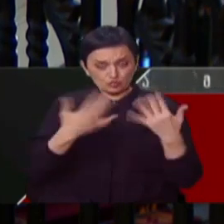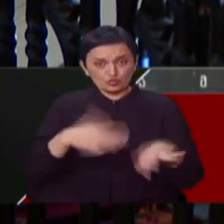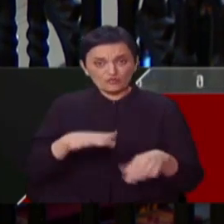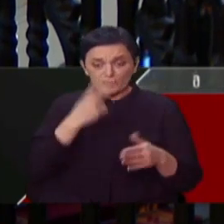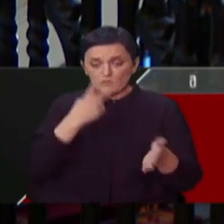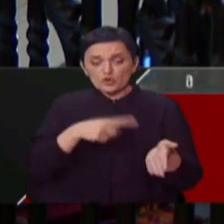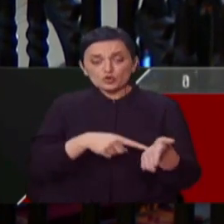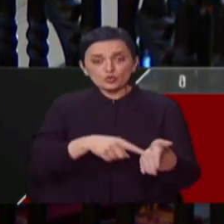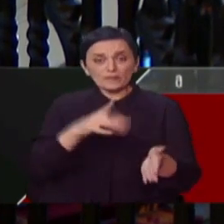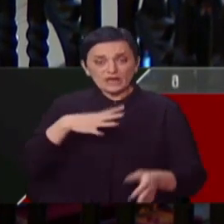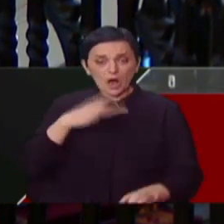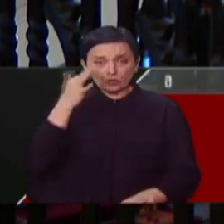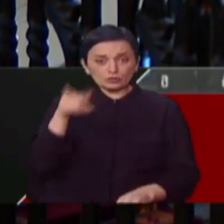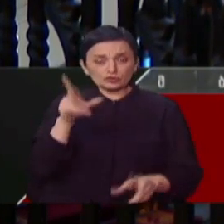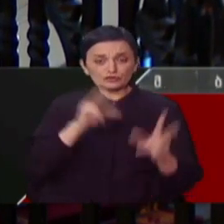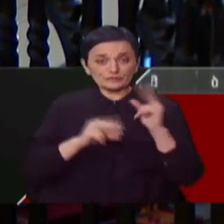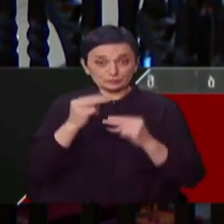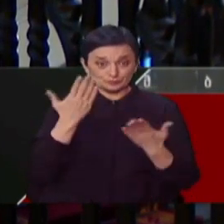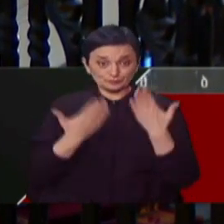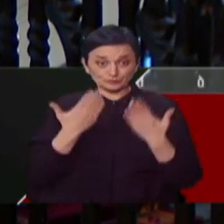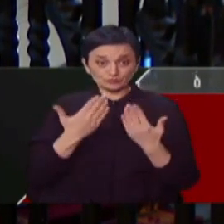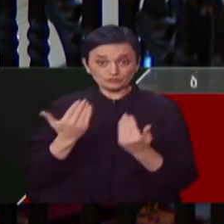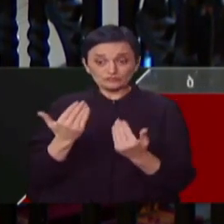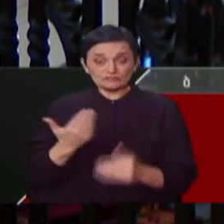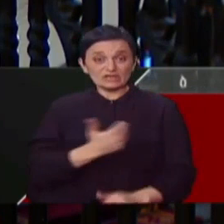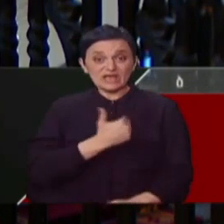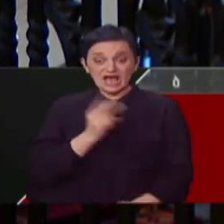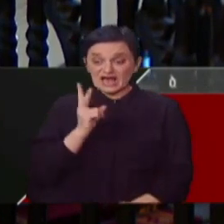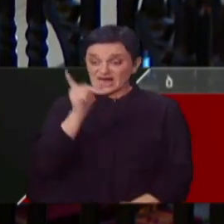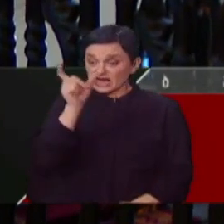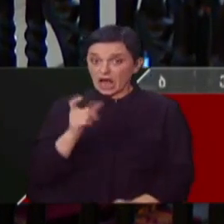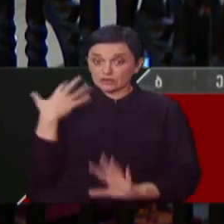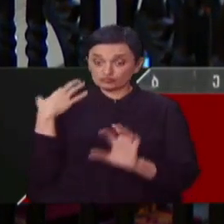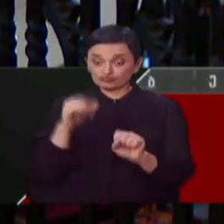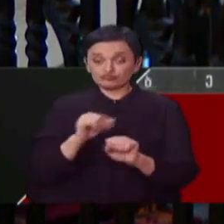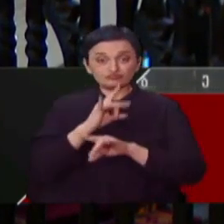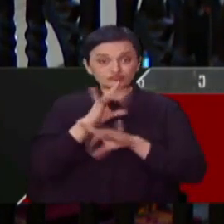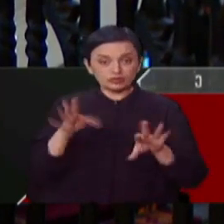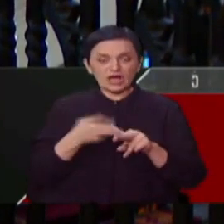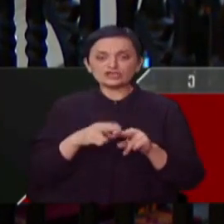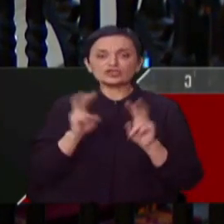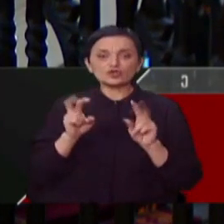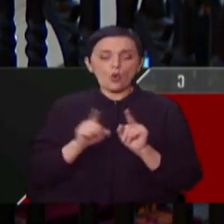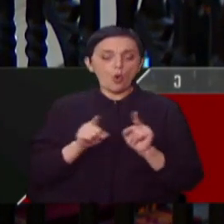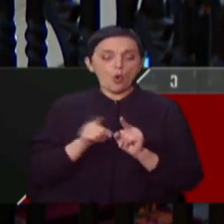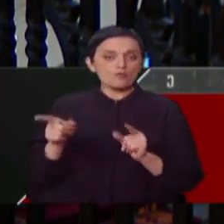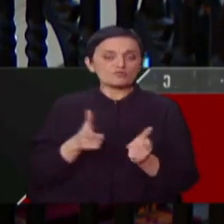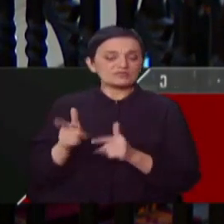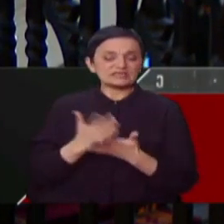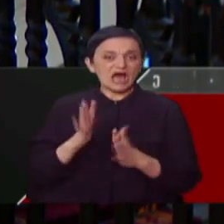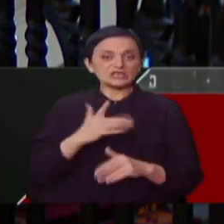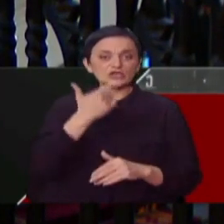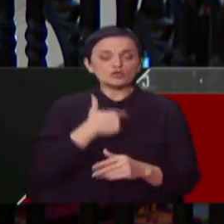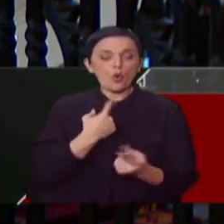რომ ქართული ოცნებას თვლის, რომ თუ მისთვის სასურველ კანდიდატს არ დაუჭერთ ხარს, ეს ნიშნავს, რომ ოპოზიციამ მზად არ არის